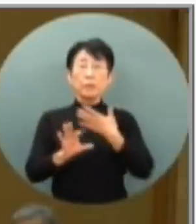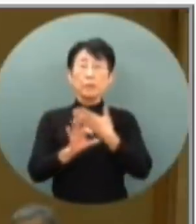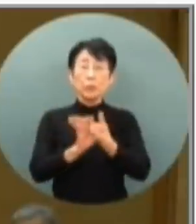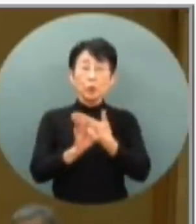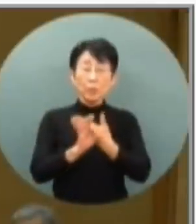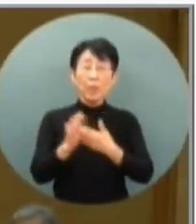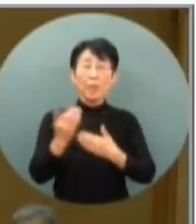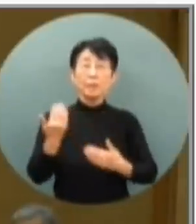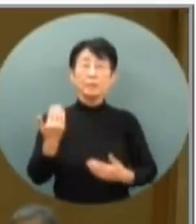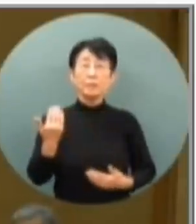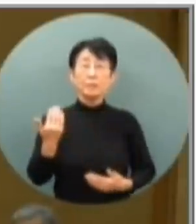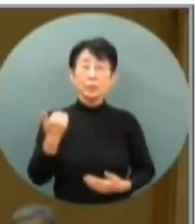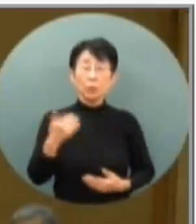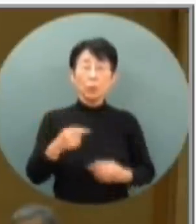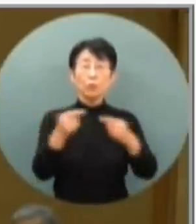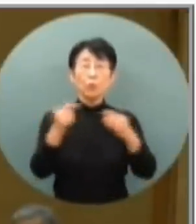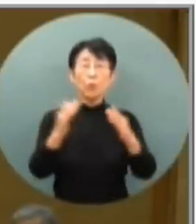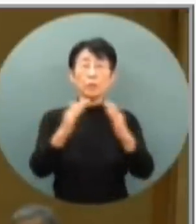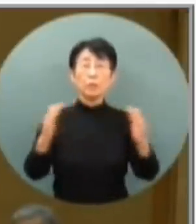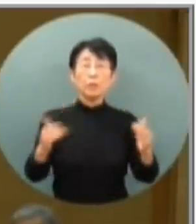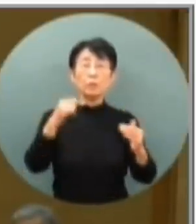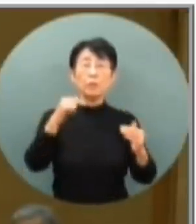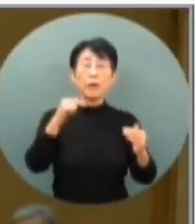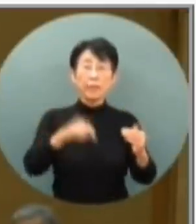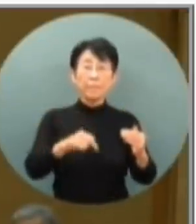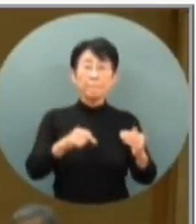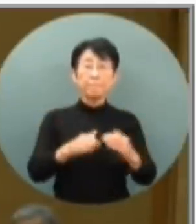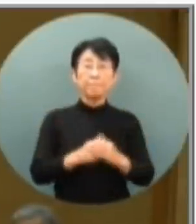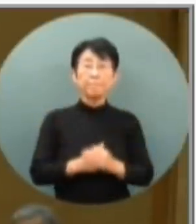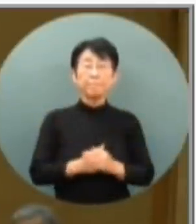ど協議会等で、